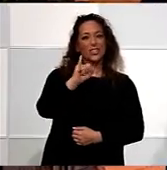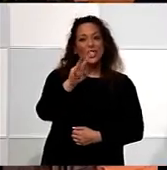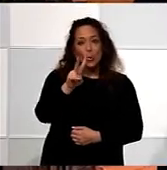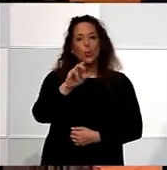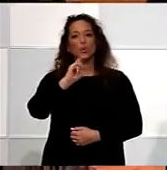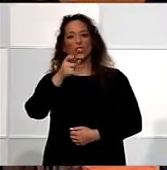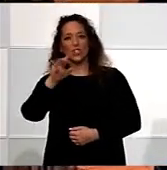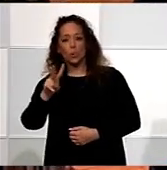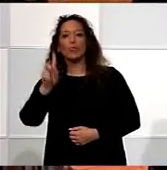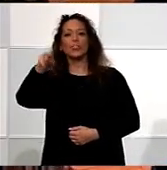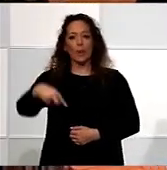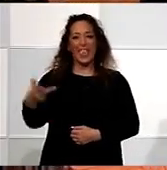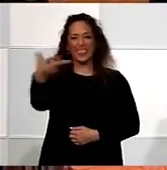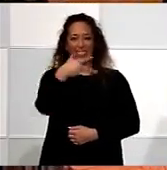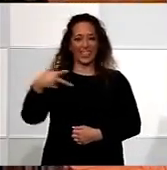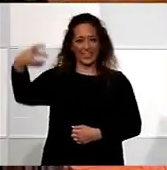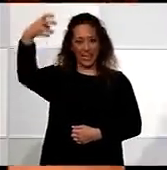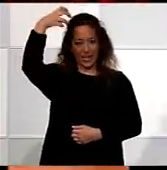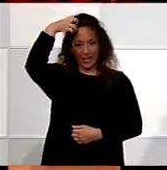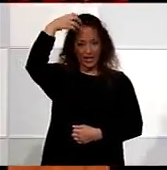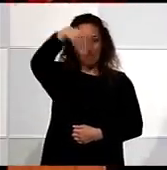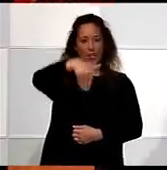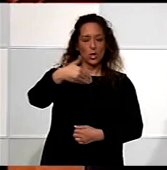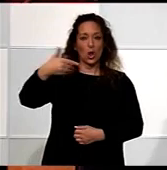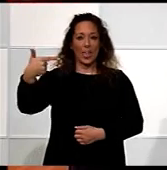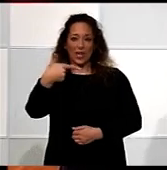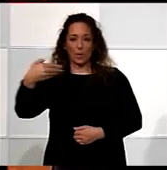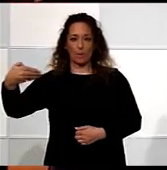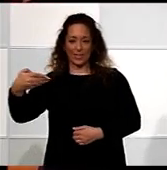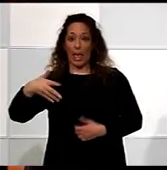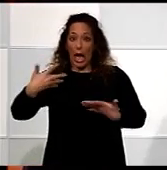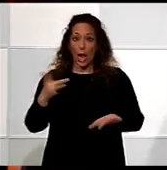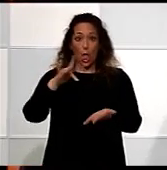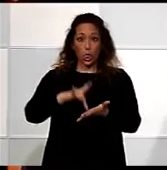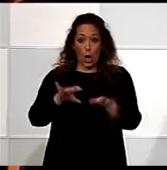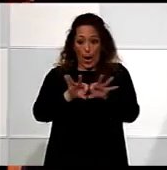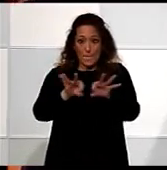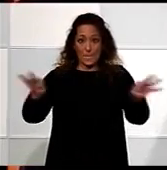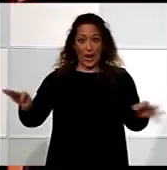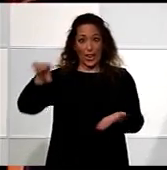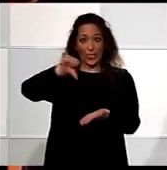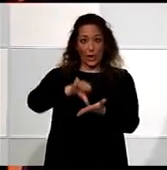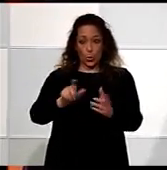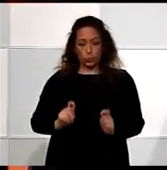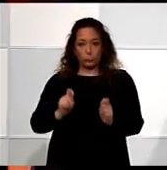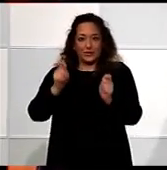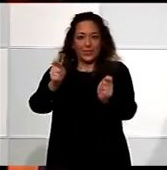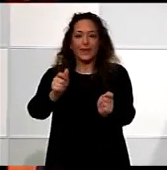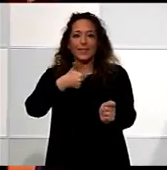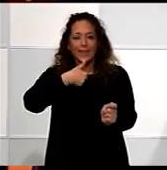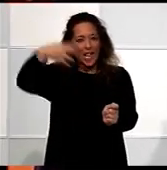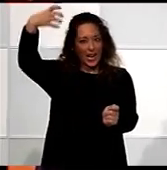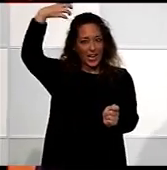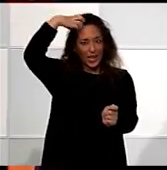Melcior, Gaspar i Baltasar. Veiem en aquests moments com fa l'entrega de la vara de la ciutat, el rei Melcior, com a símbol